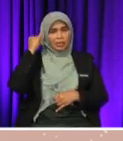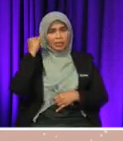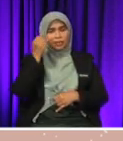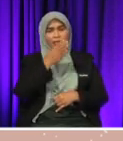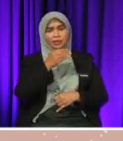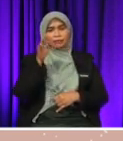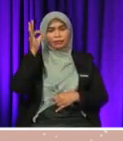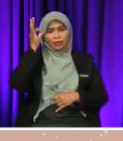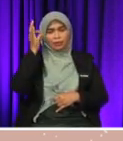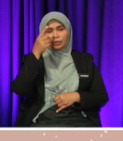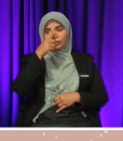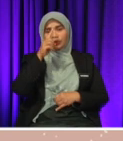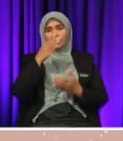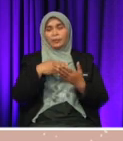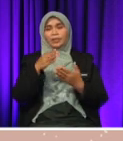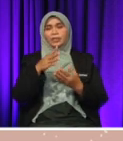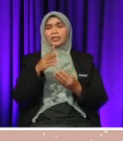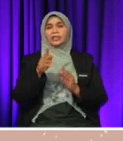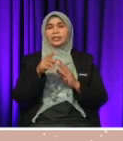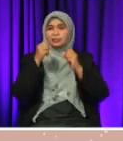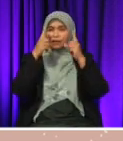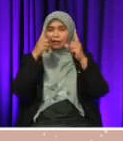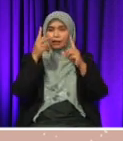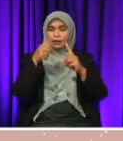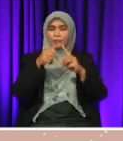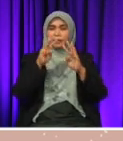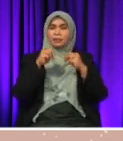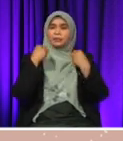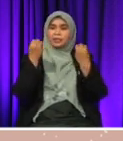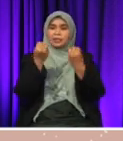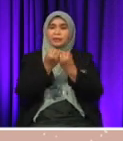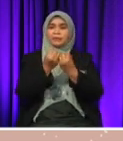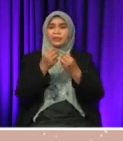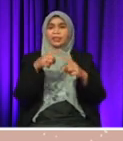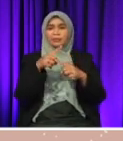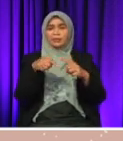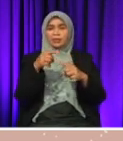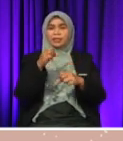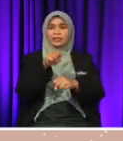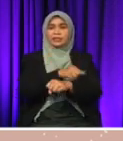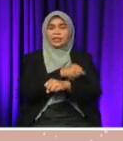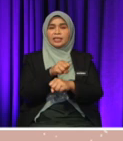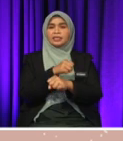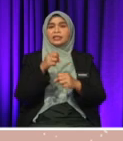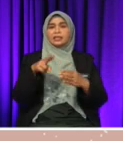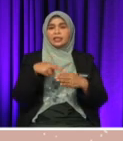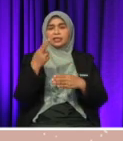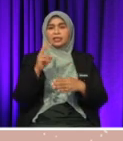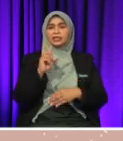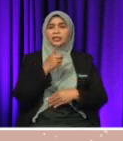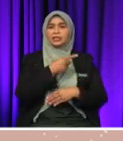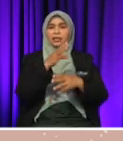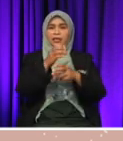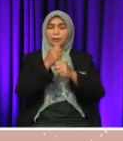pikiran untuk memberi kesadaran kepada masyarakat jadi apabila sajak tersebut dihasilkan kita